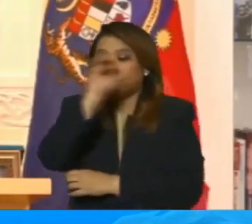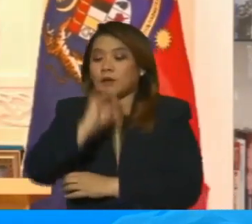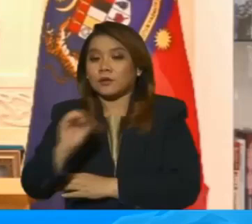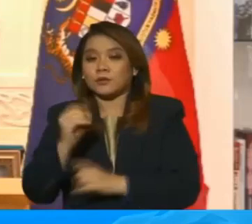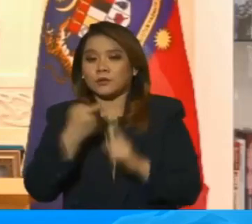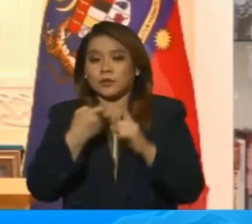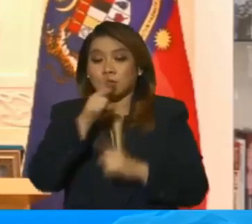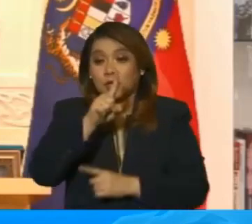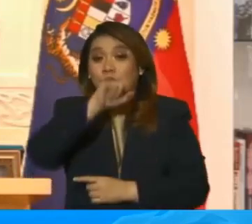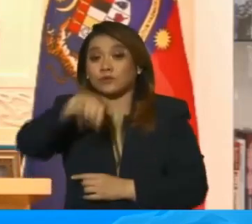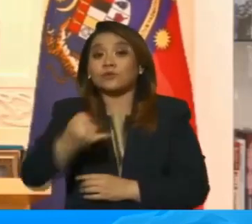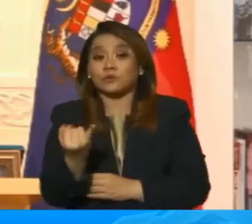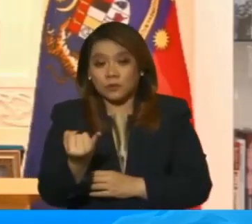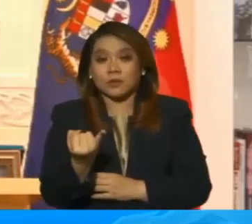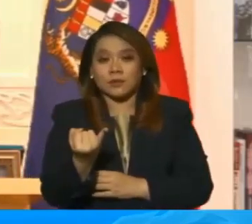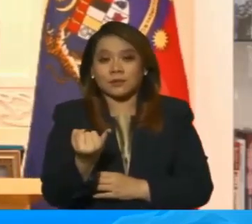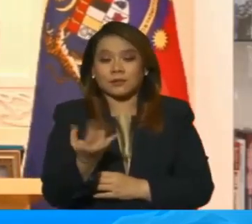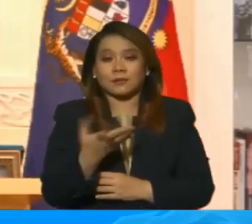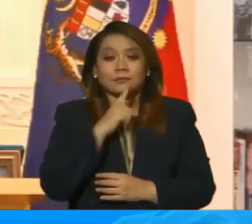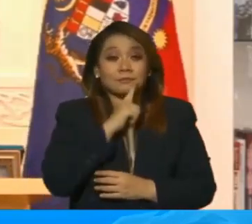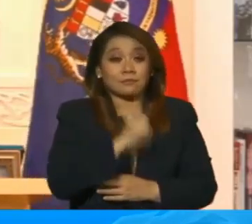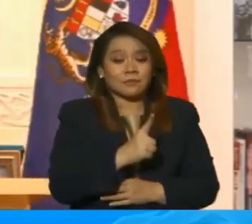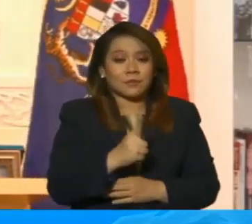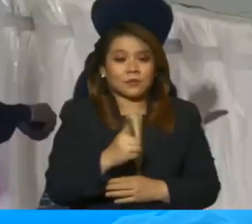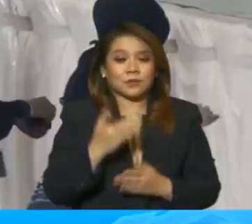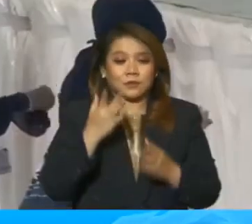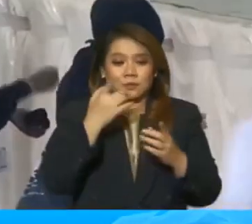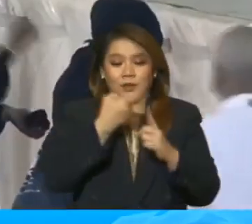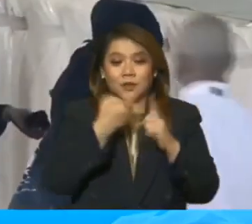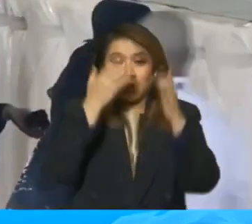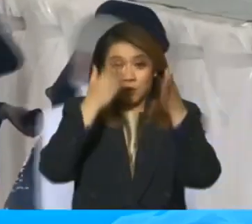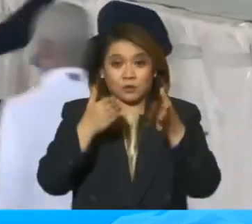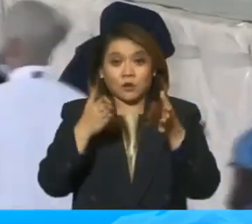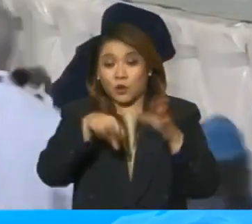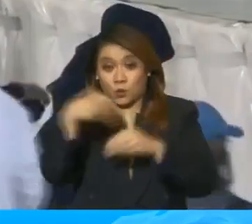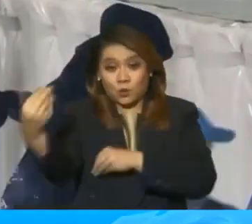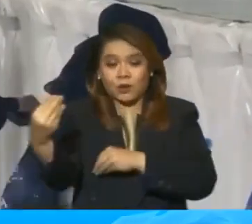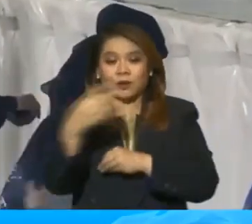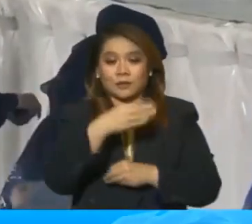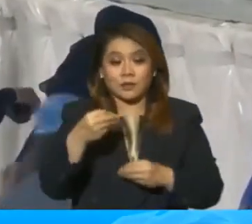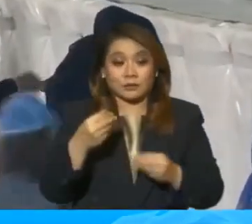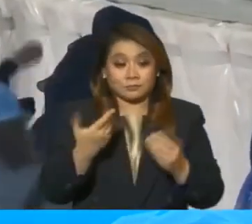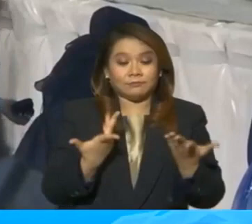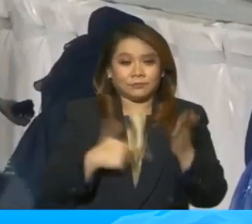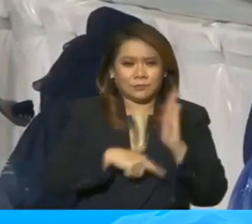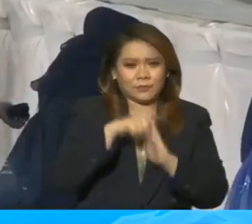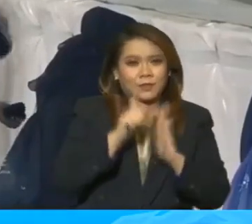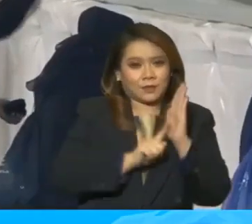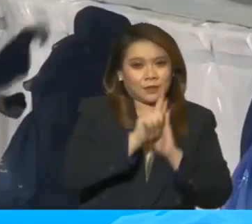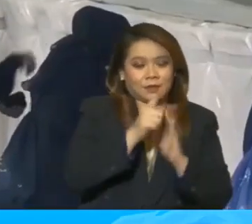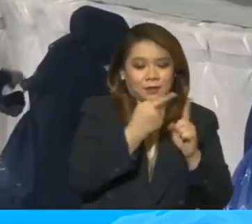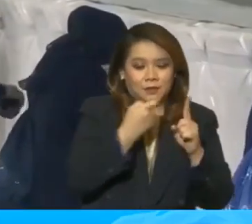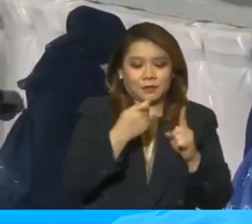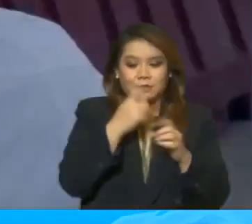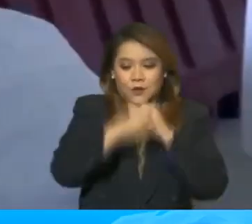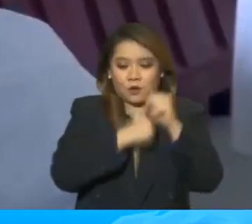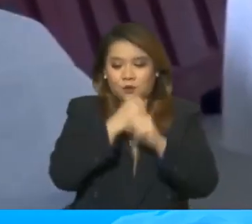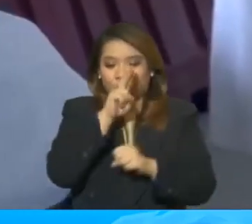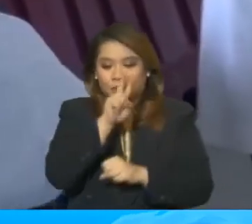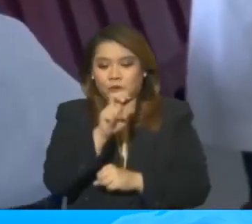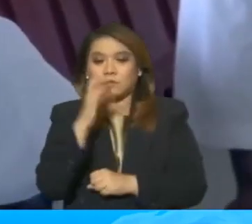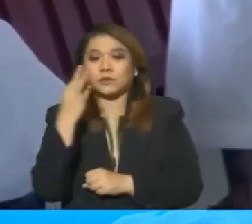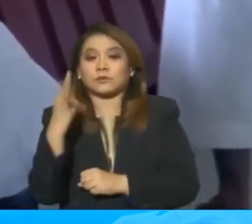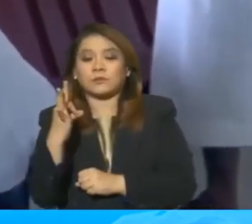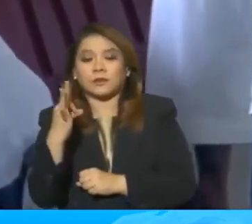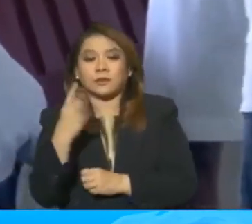dari 1,000,000 ini adalah merupakan jemaah luar. Ini adalah lebih tinggi dari tahun 2019 di